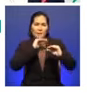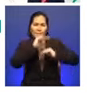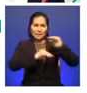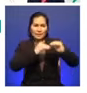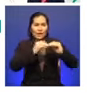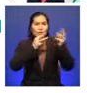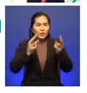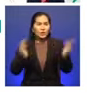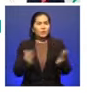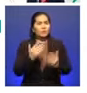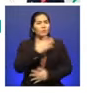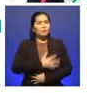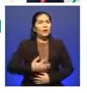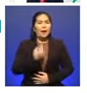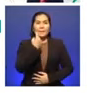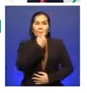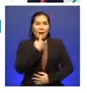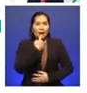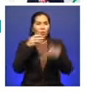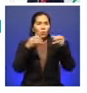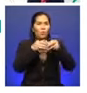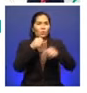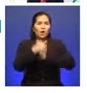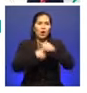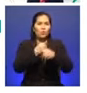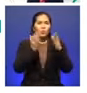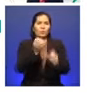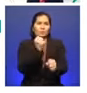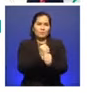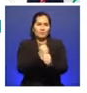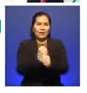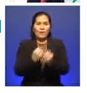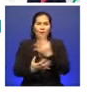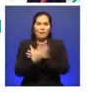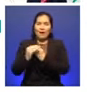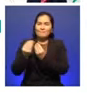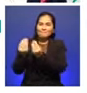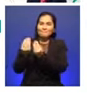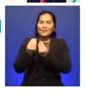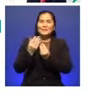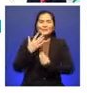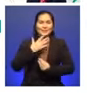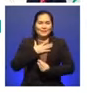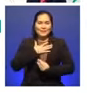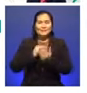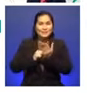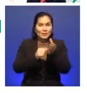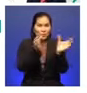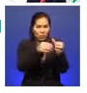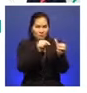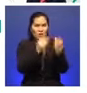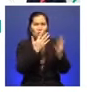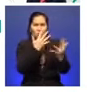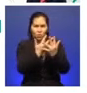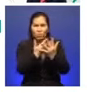บการสร้างเสริมสุขภาพช่องปากในกลุ่มวัยทำงานฟ้าประธานโอกาสมาให้แล้วจึงเสนอกลุ่มผู้ต้องขัง